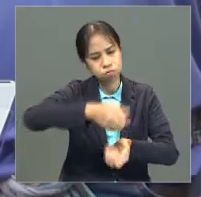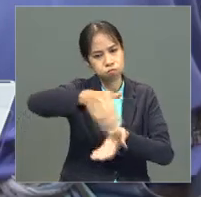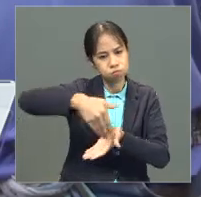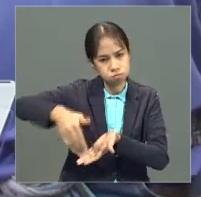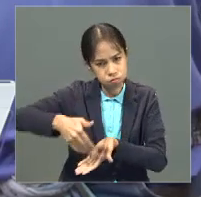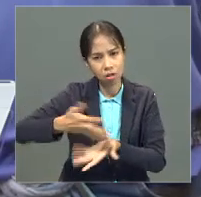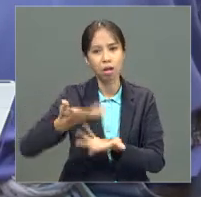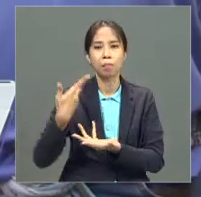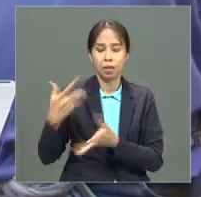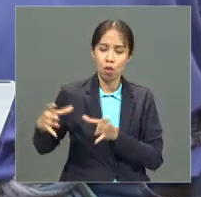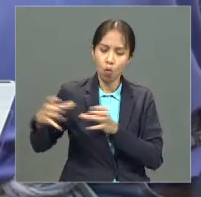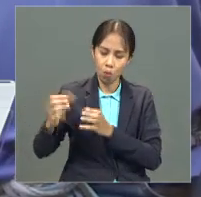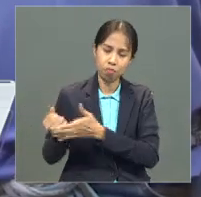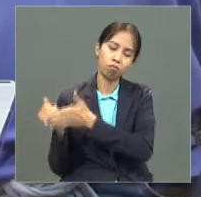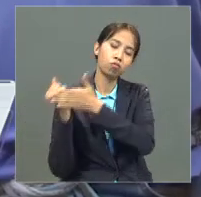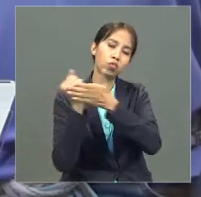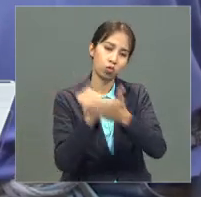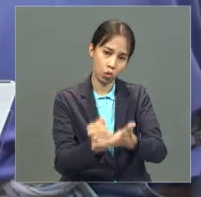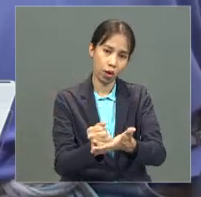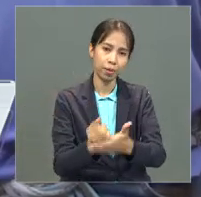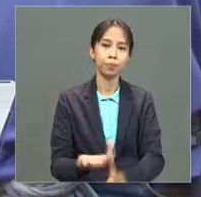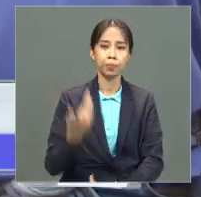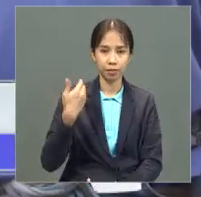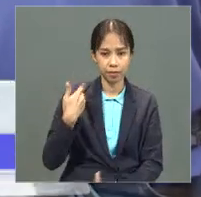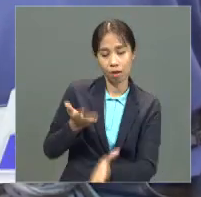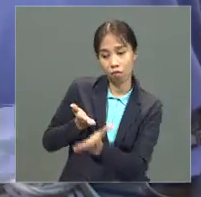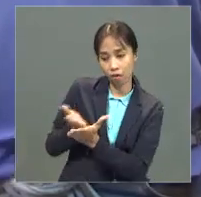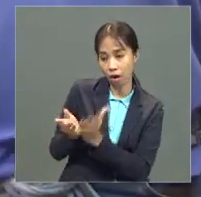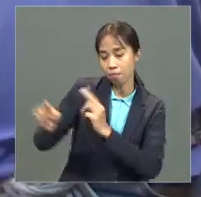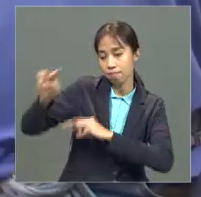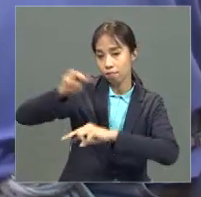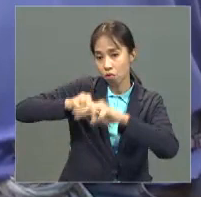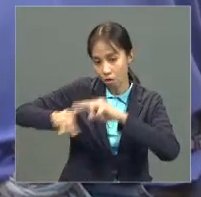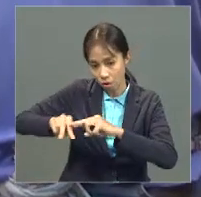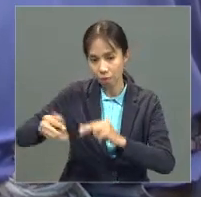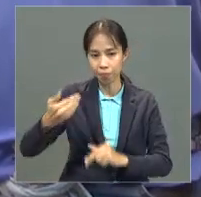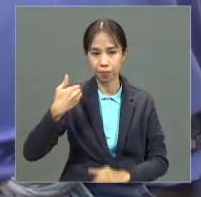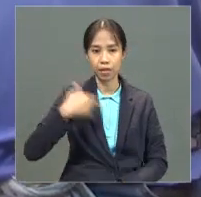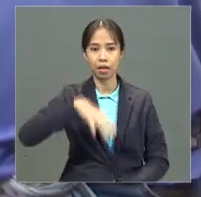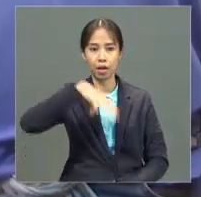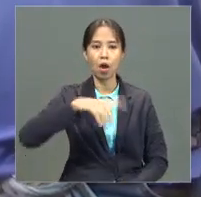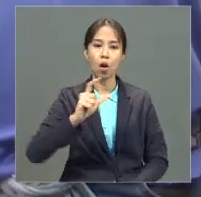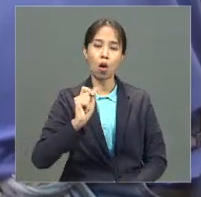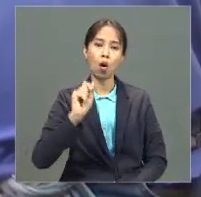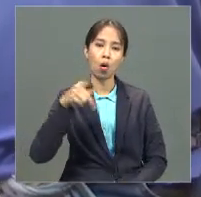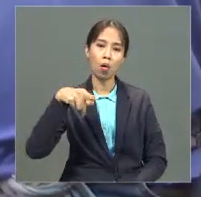ภาคีเครือข่ายที่มาร่วมช่วยกันนะคะทั้งฝ่ายปกครองทั้งท้องถิ่นนะคะแล้วก็